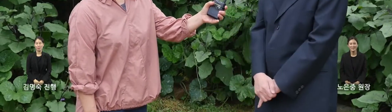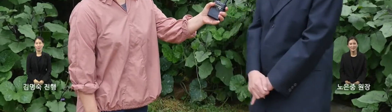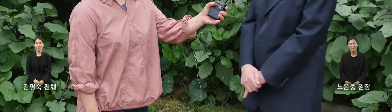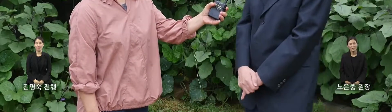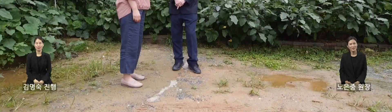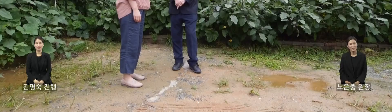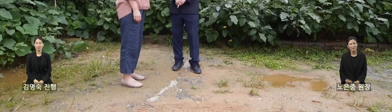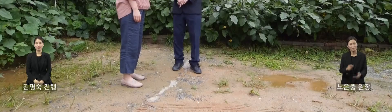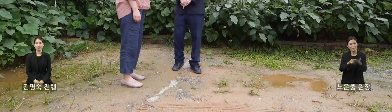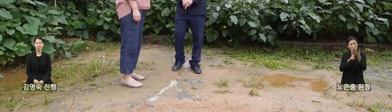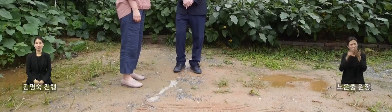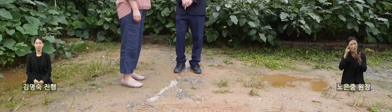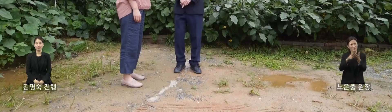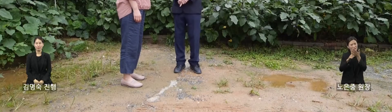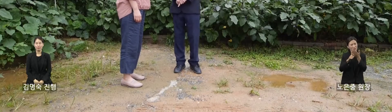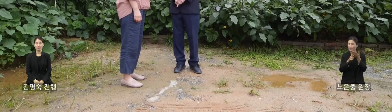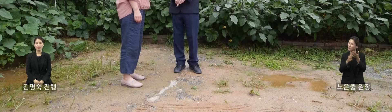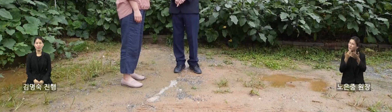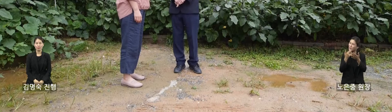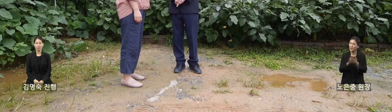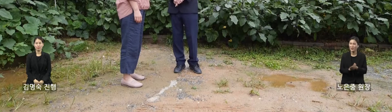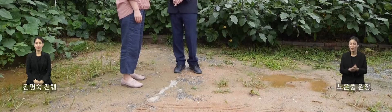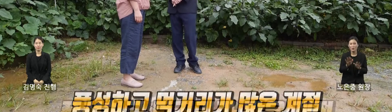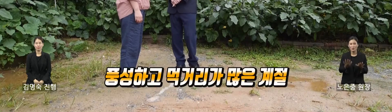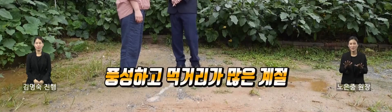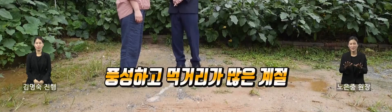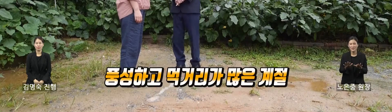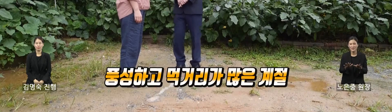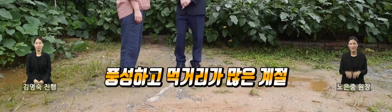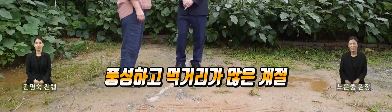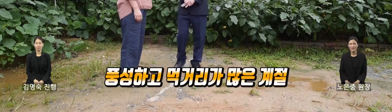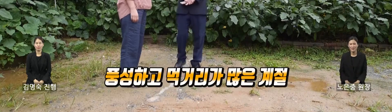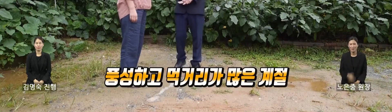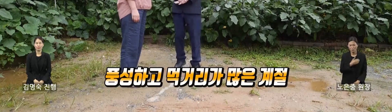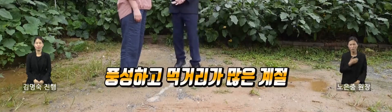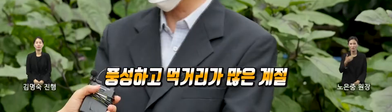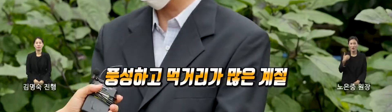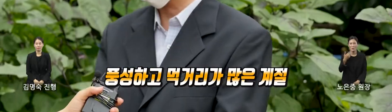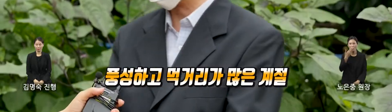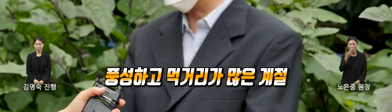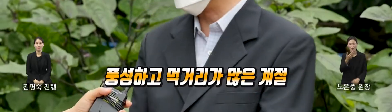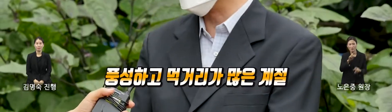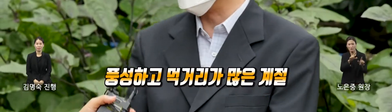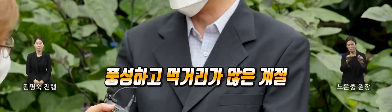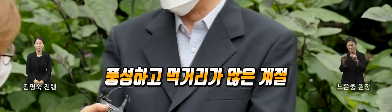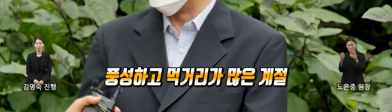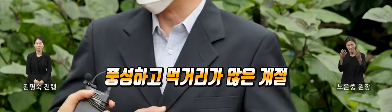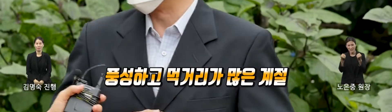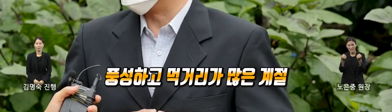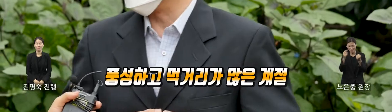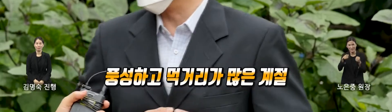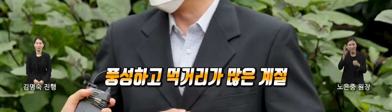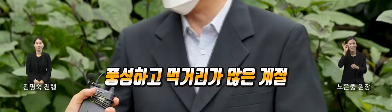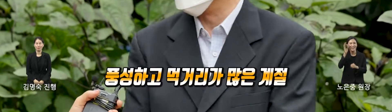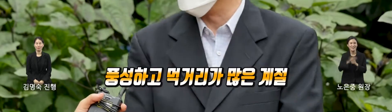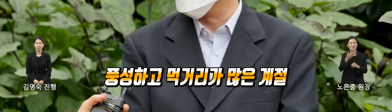것이 없는데 없는데 오늘은 그래도 풍성하고 먹을 것이 많고 네, 이런 게 제일 생각나는데요. 먹고